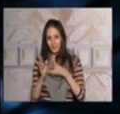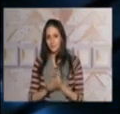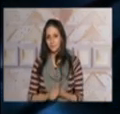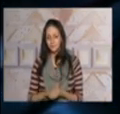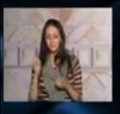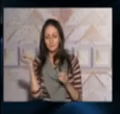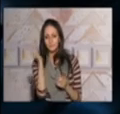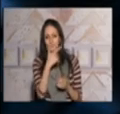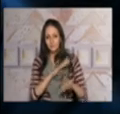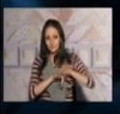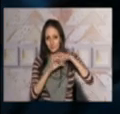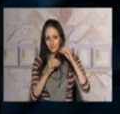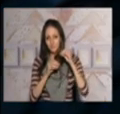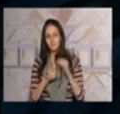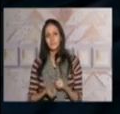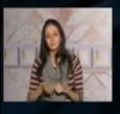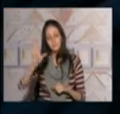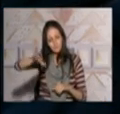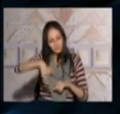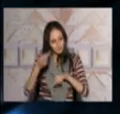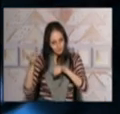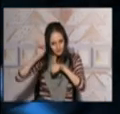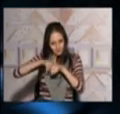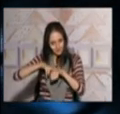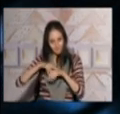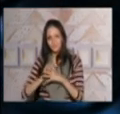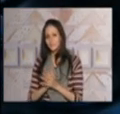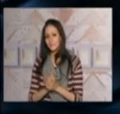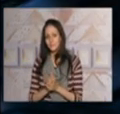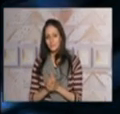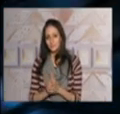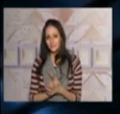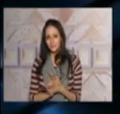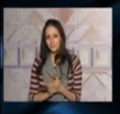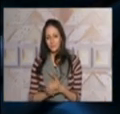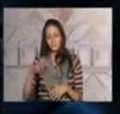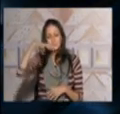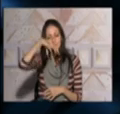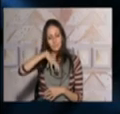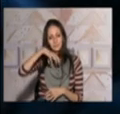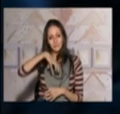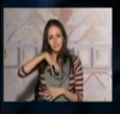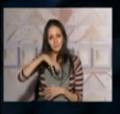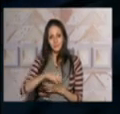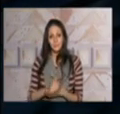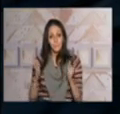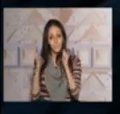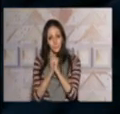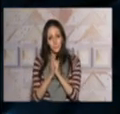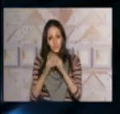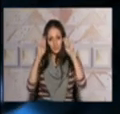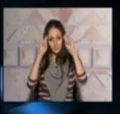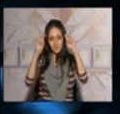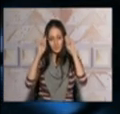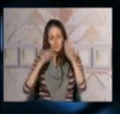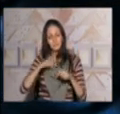سرعه الانجاز، العوده مره اخرى الى مكان السكن اللي هو فيه،